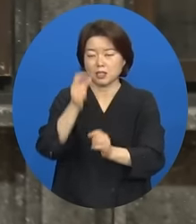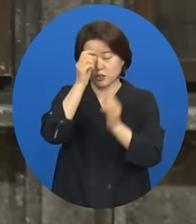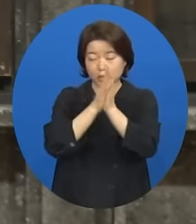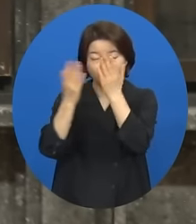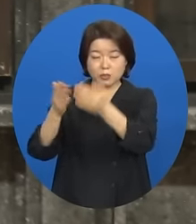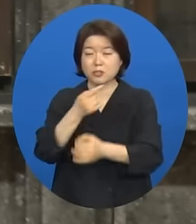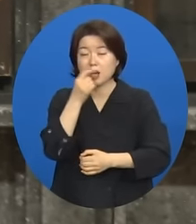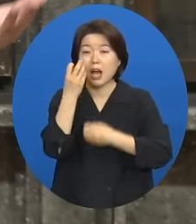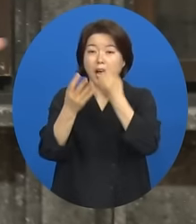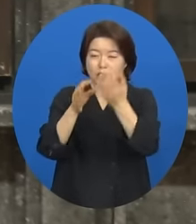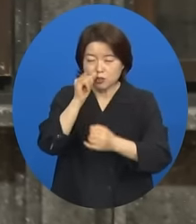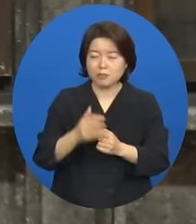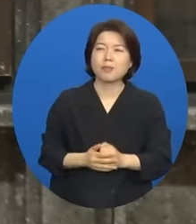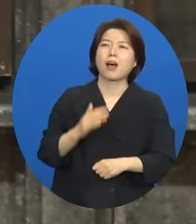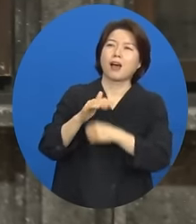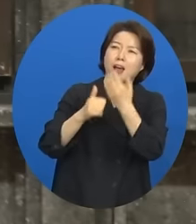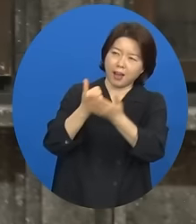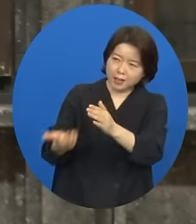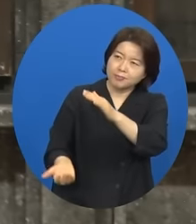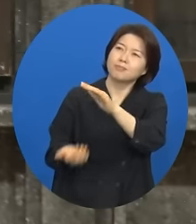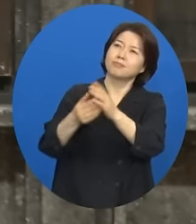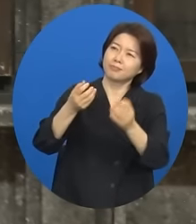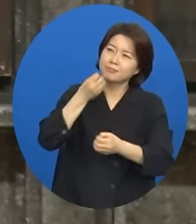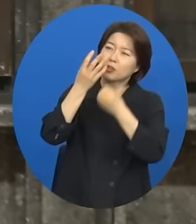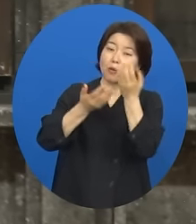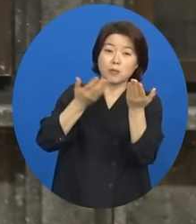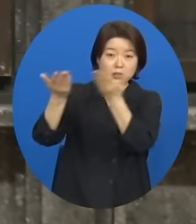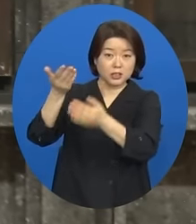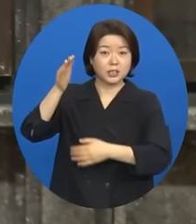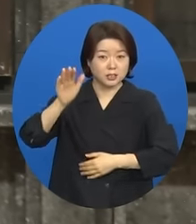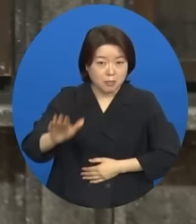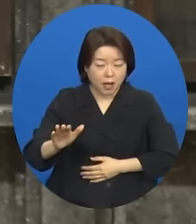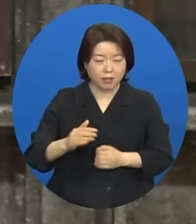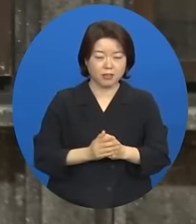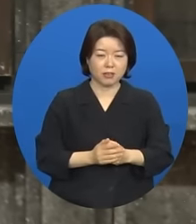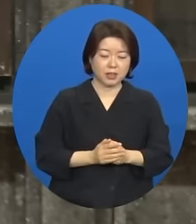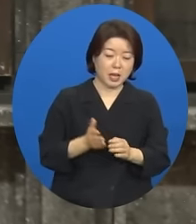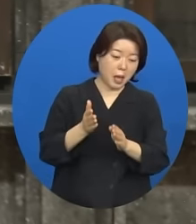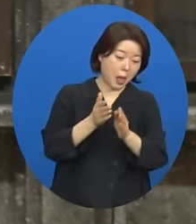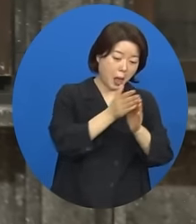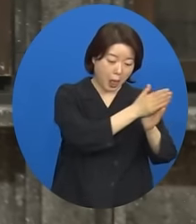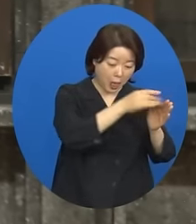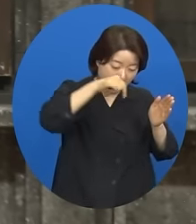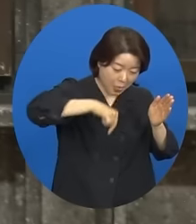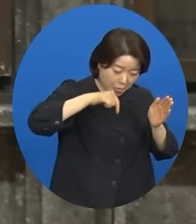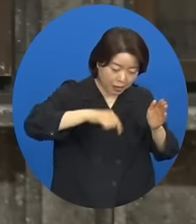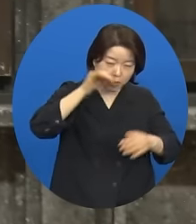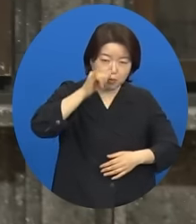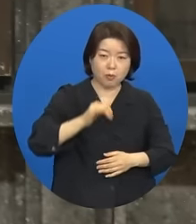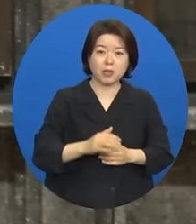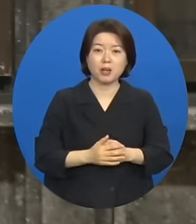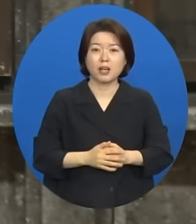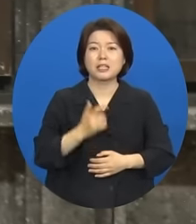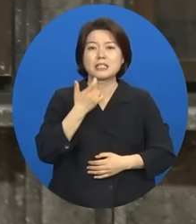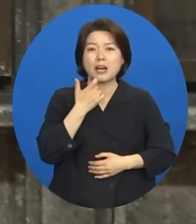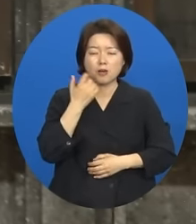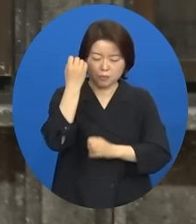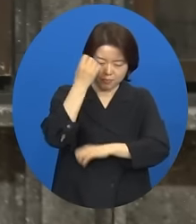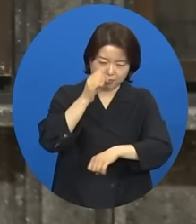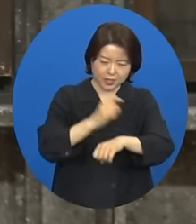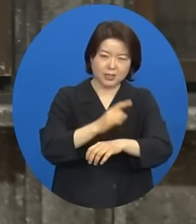합니다. 하나님께서 이렇게 하셨습니다. 간증도 하지만 야곱의 깊은 본성은 바뀌지 않았어요. 여전히 야곱은 야곱이었습니다.